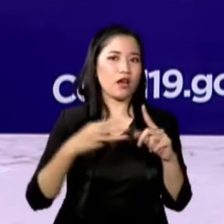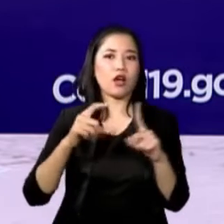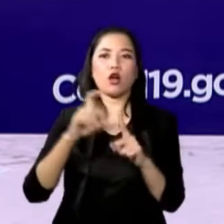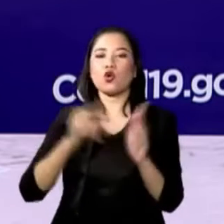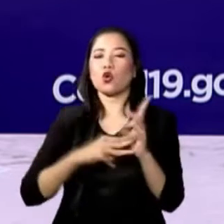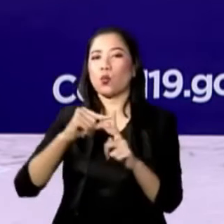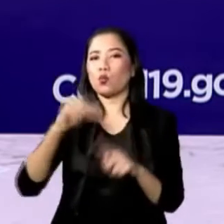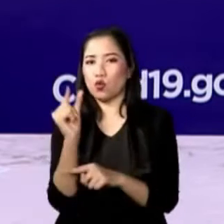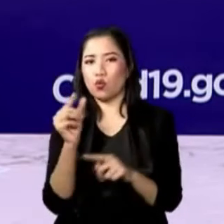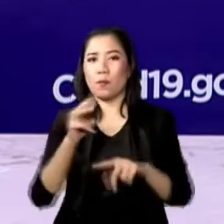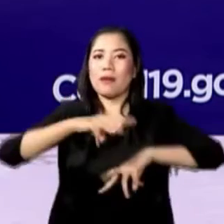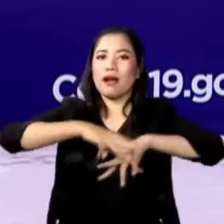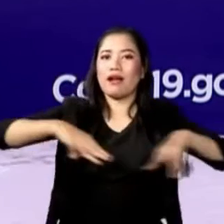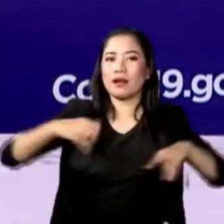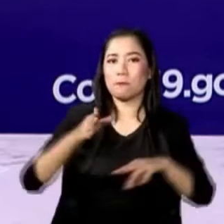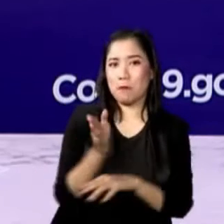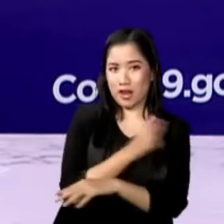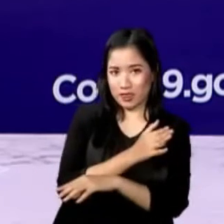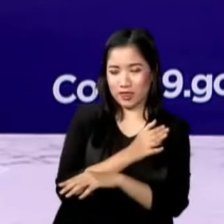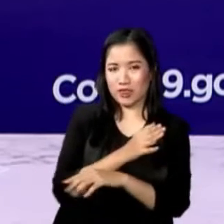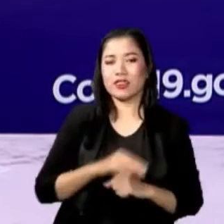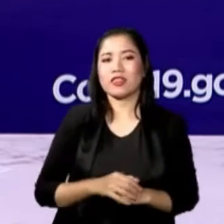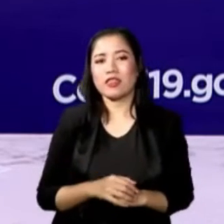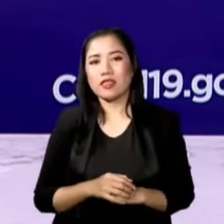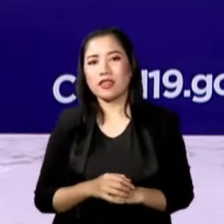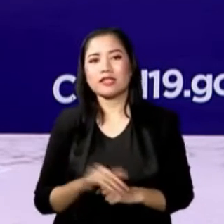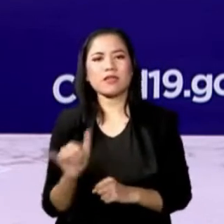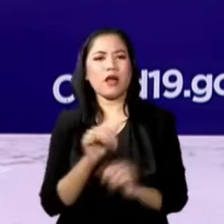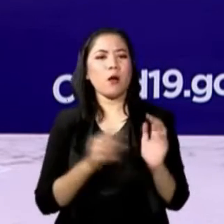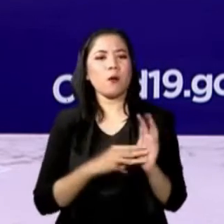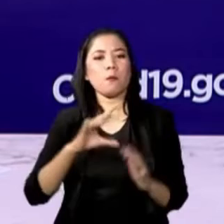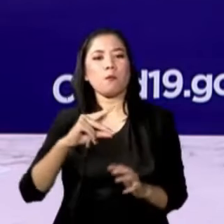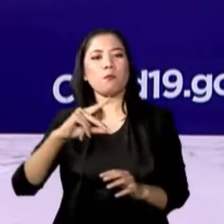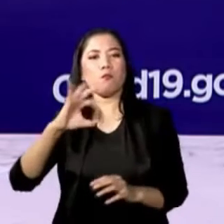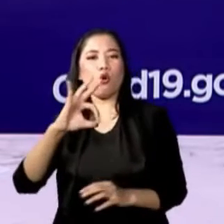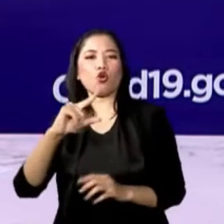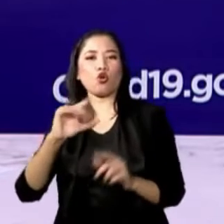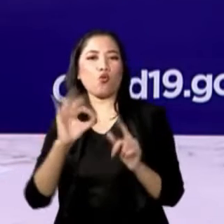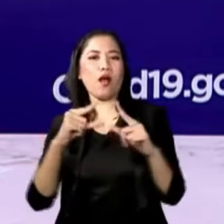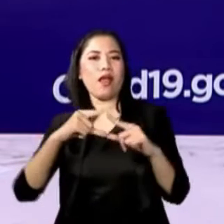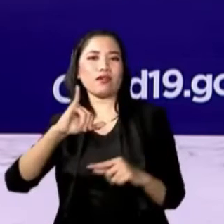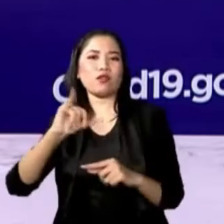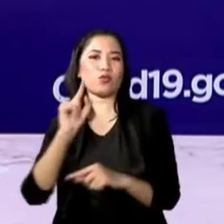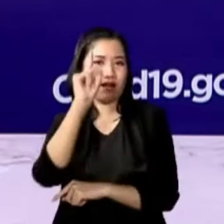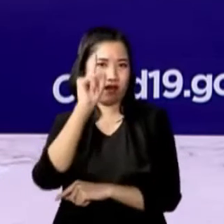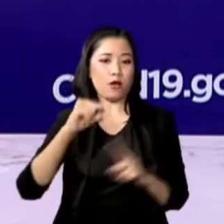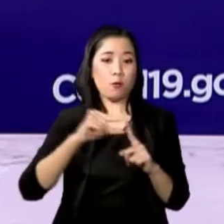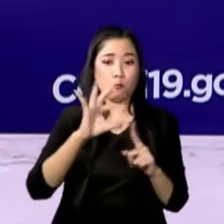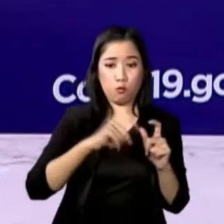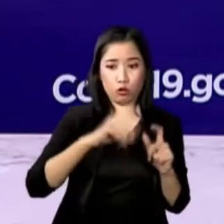NTB, Manggarai Barat di NTT, dan Morowali Utara, Poso,